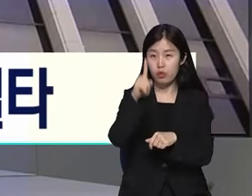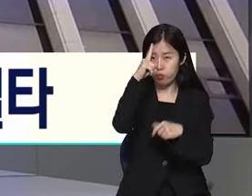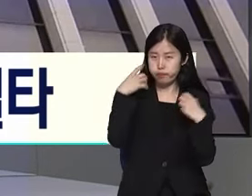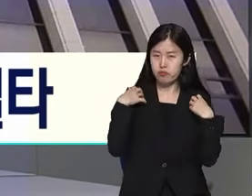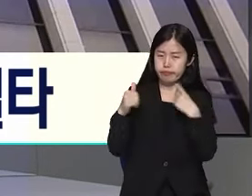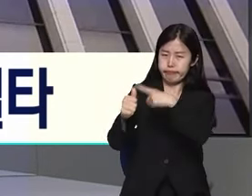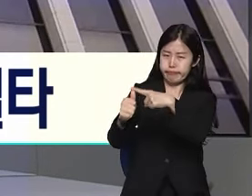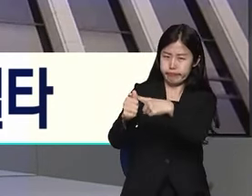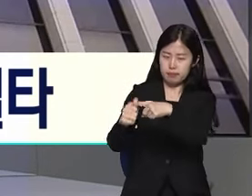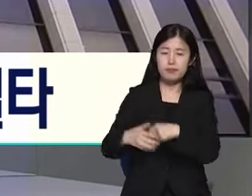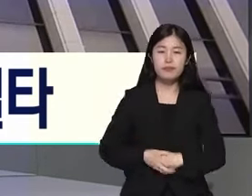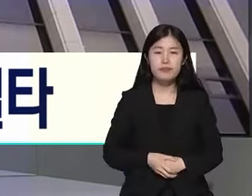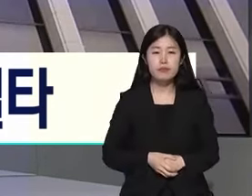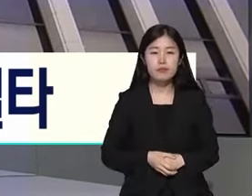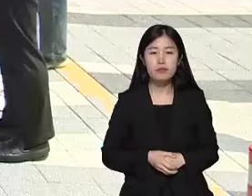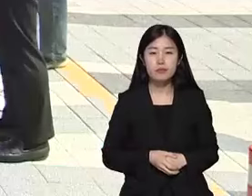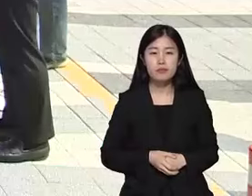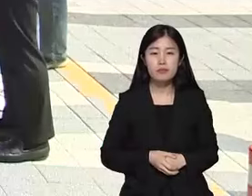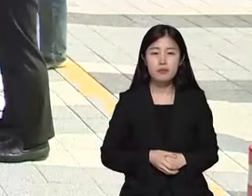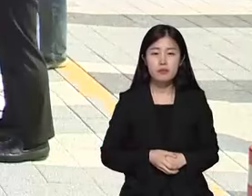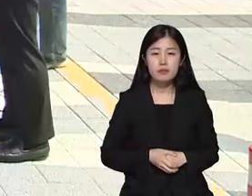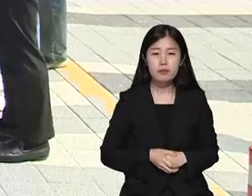보도합니다.